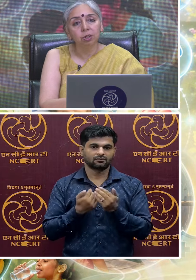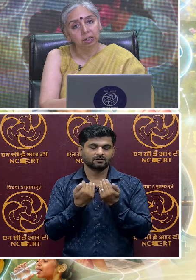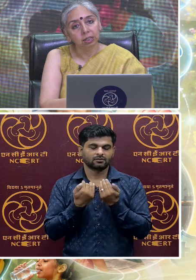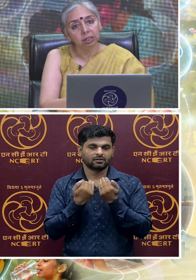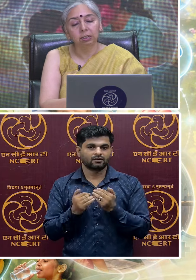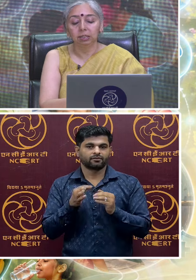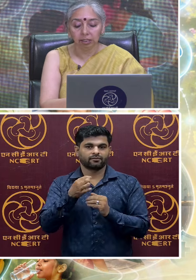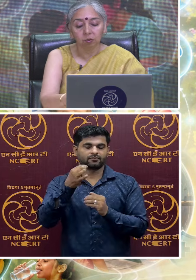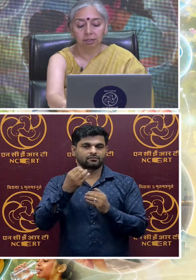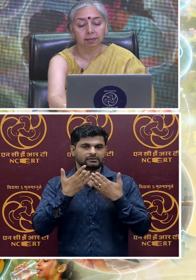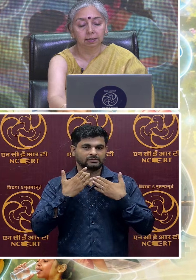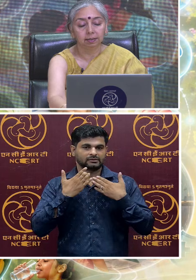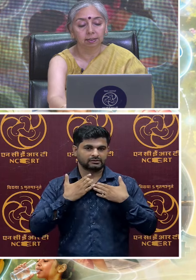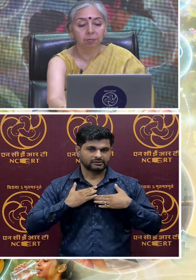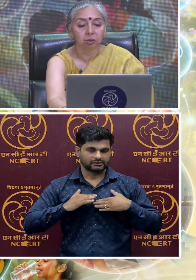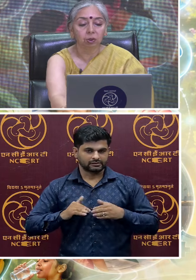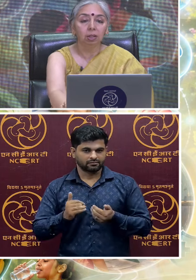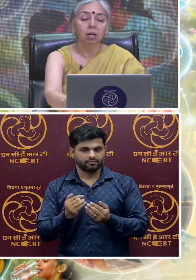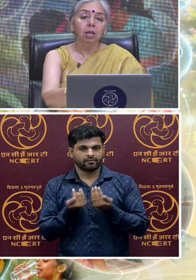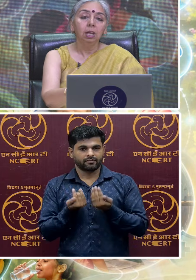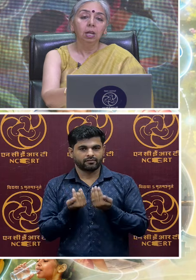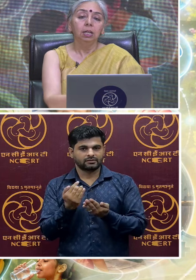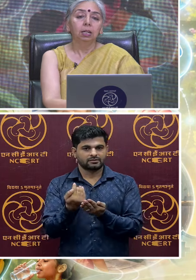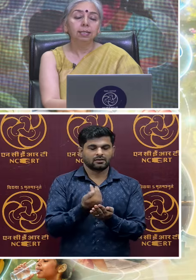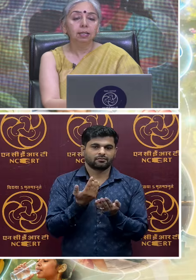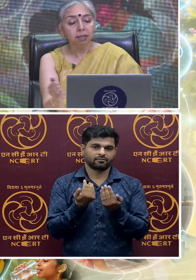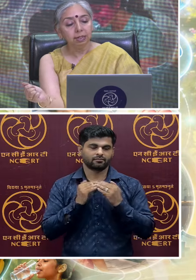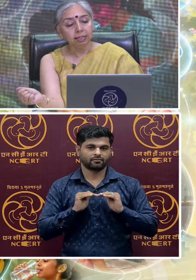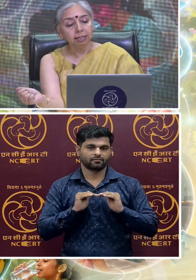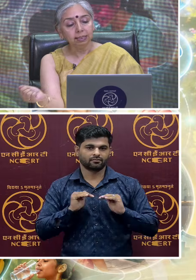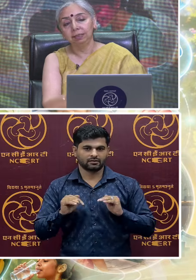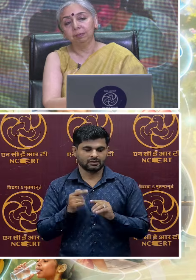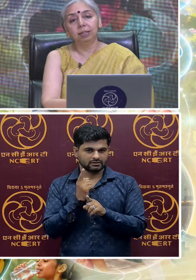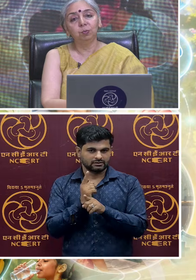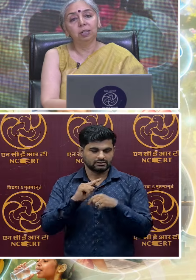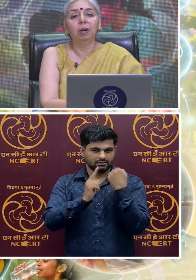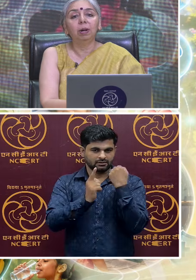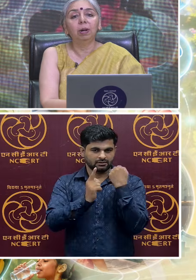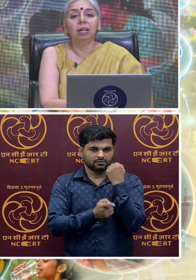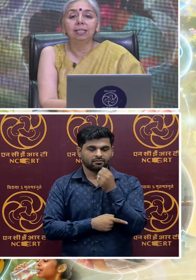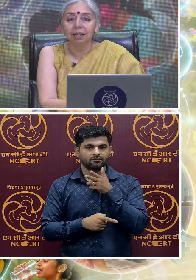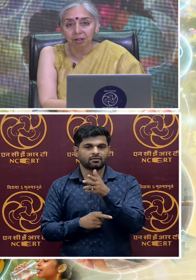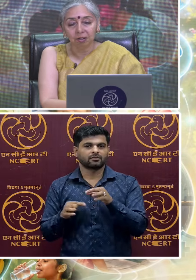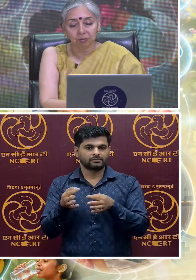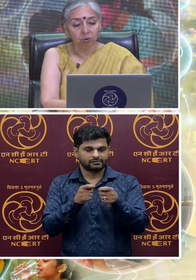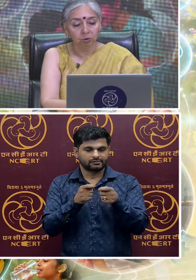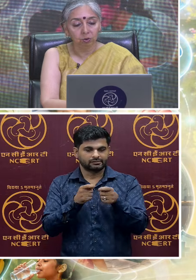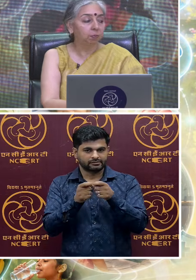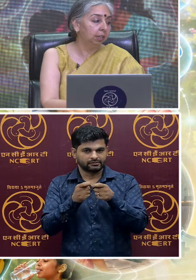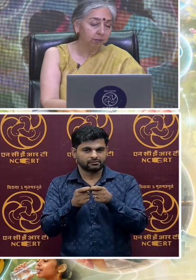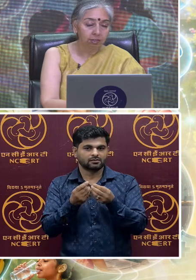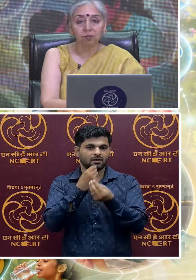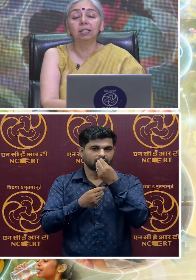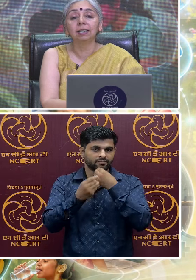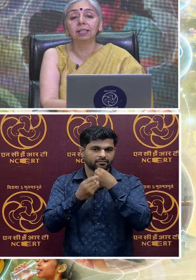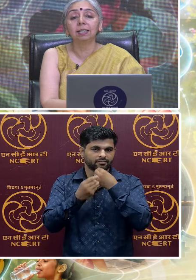हम future health secure कर सकते हैं अपने बच्चों की. सर ने अपनी लास्ट बात जो बोली वो बैलेंस डाइट के बारे में बोली और